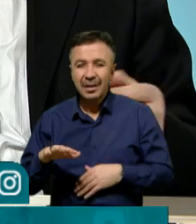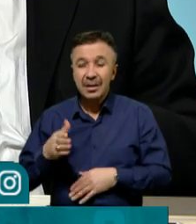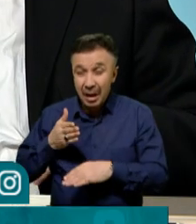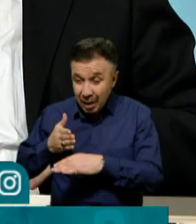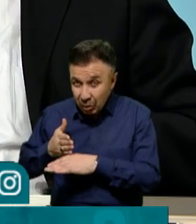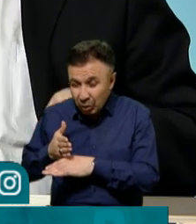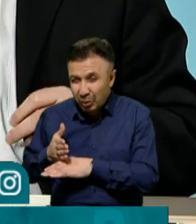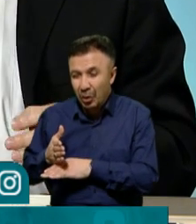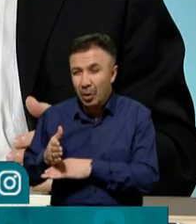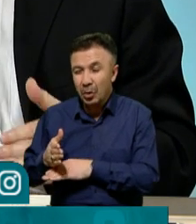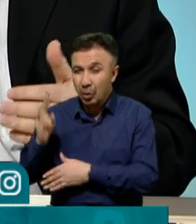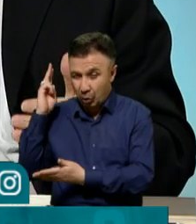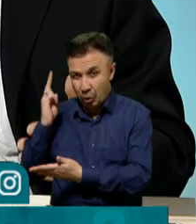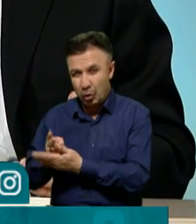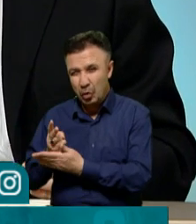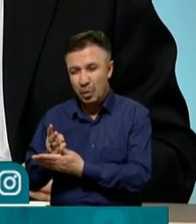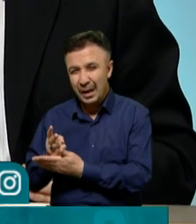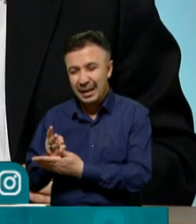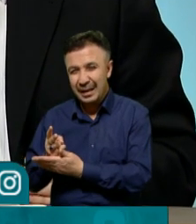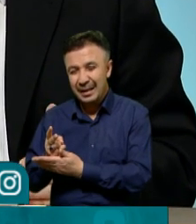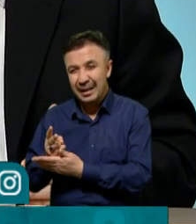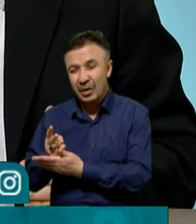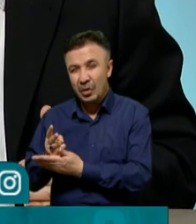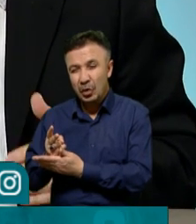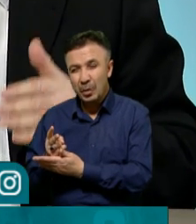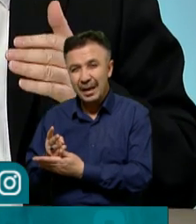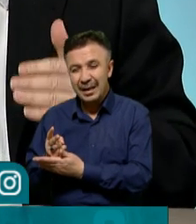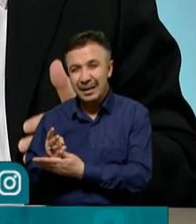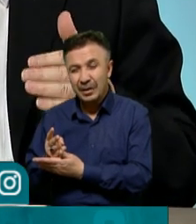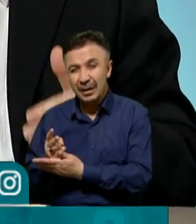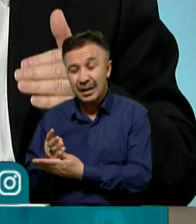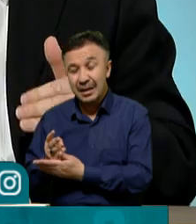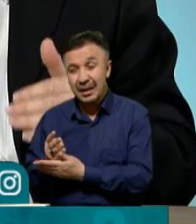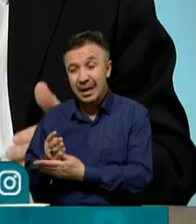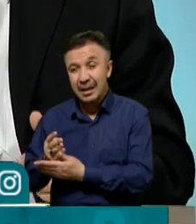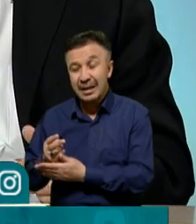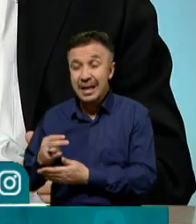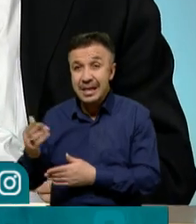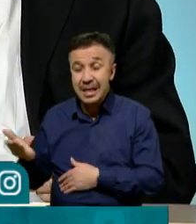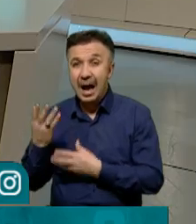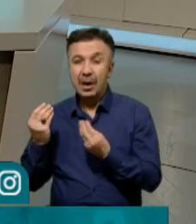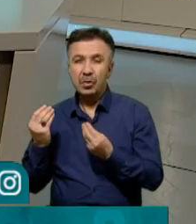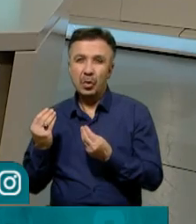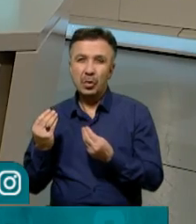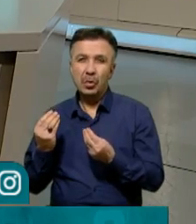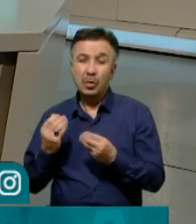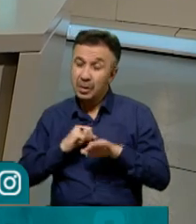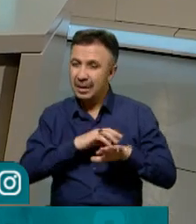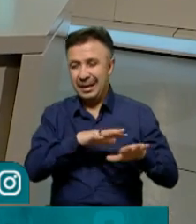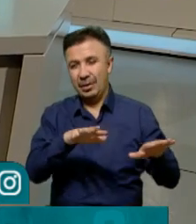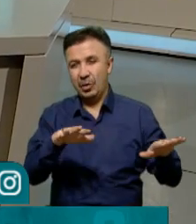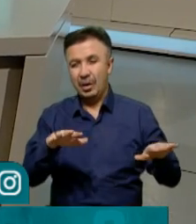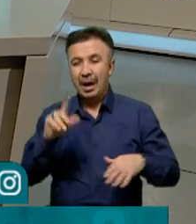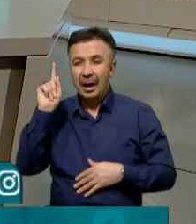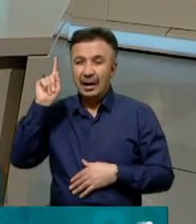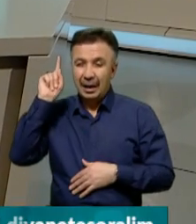efendim hükümlerin yerleşmesinden daha hızlı ve daha oluyor. Çok istikrarlı oluyor. Allah'ın hakkı üçtür.